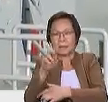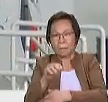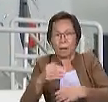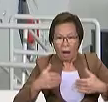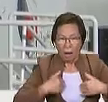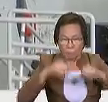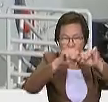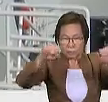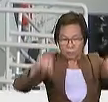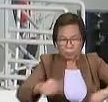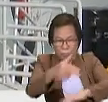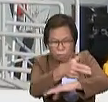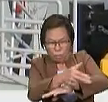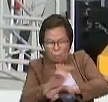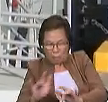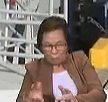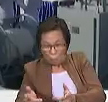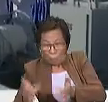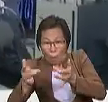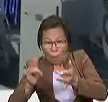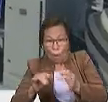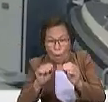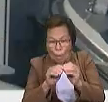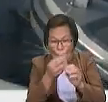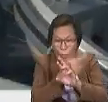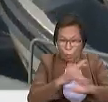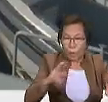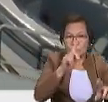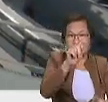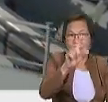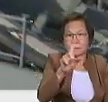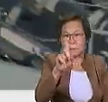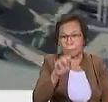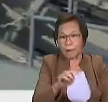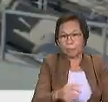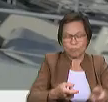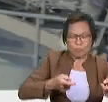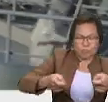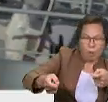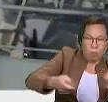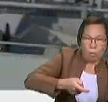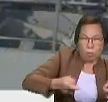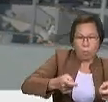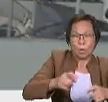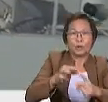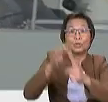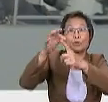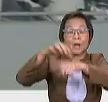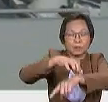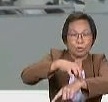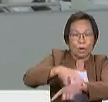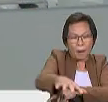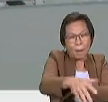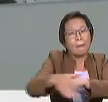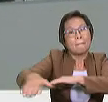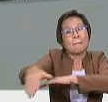sistem persenjataan ringan yang mampu meningkatkan kesiapsiagaan tldm mendominasi keunikan geografi perairan